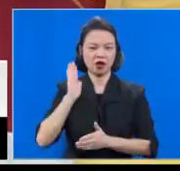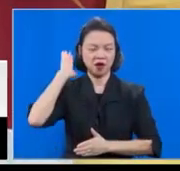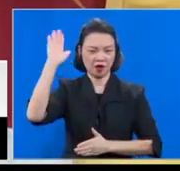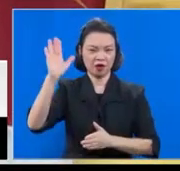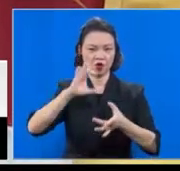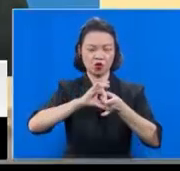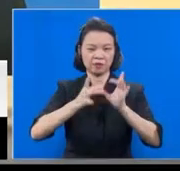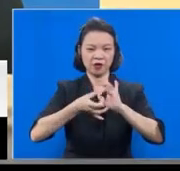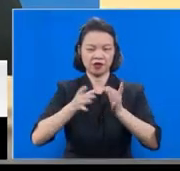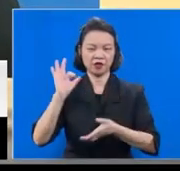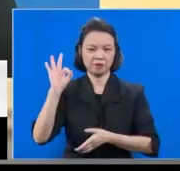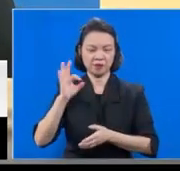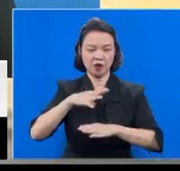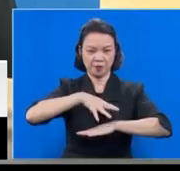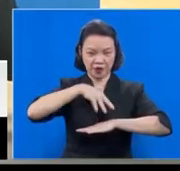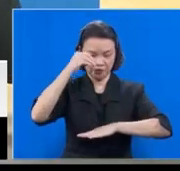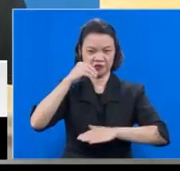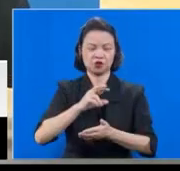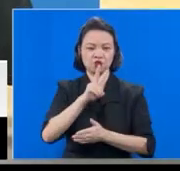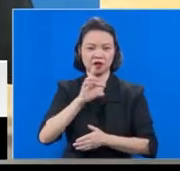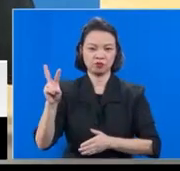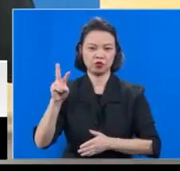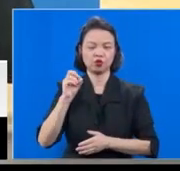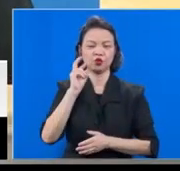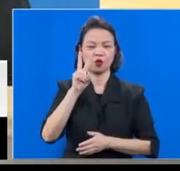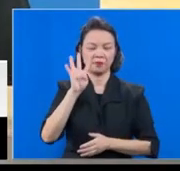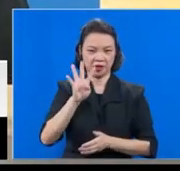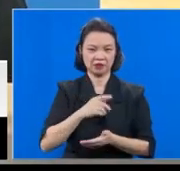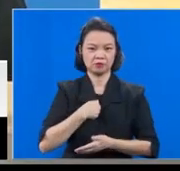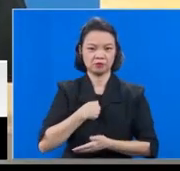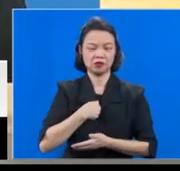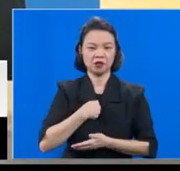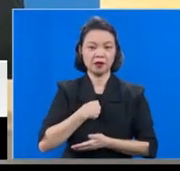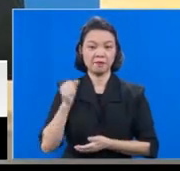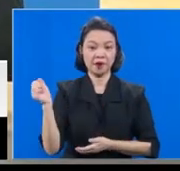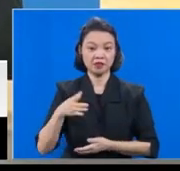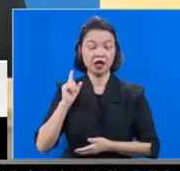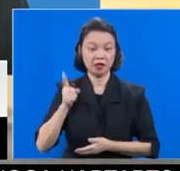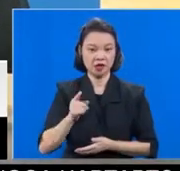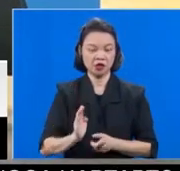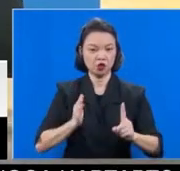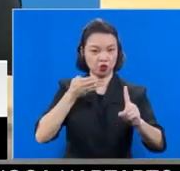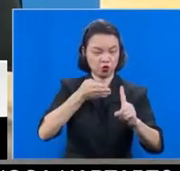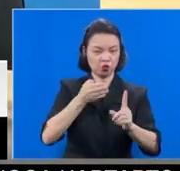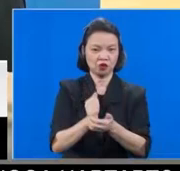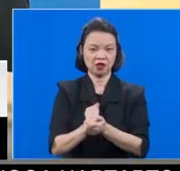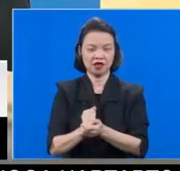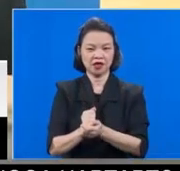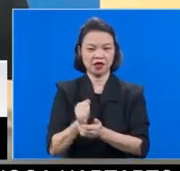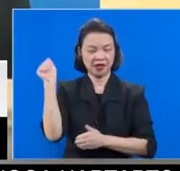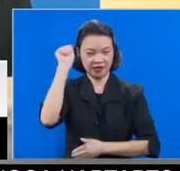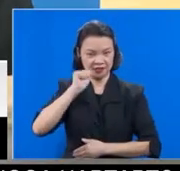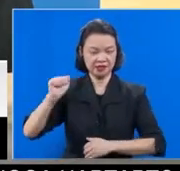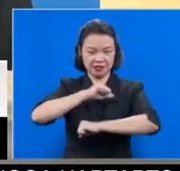2024. SEA Games terakhir bukan berarti pensiun, karena saya masih ada ingin mengikuti Asian Games dan juga insya